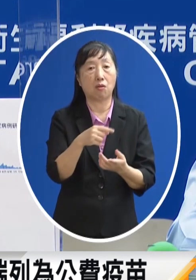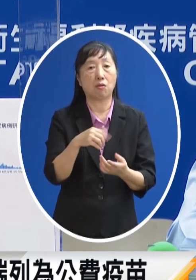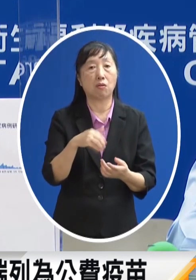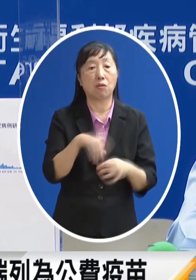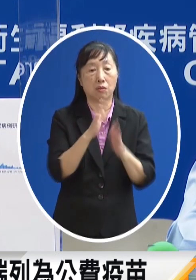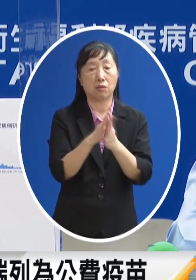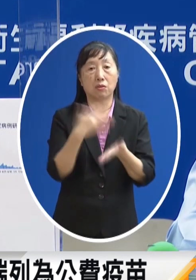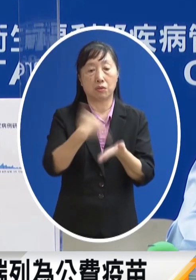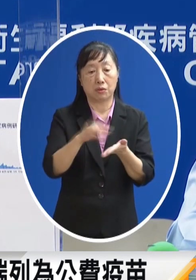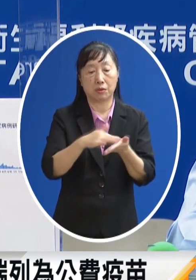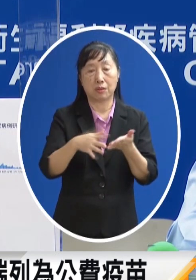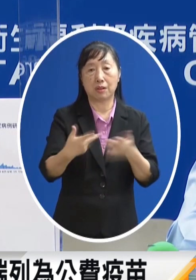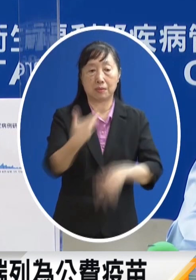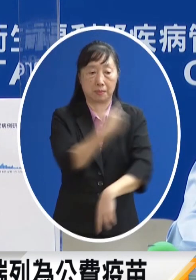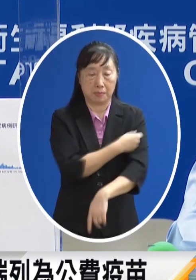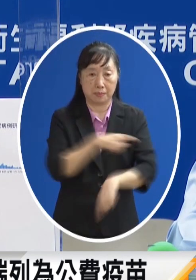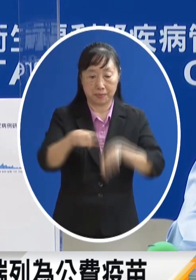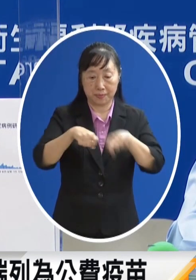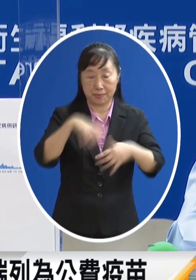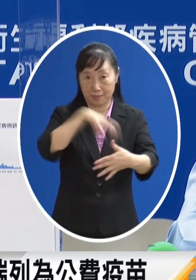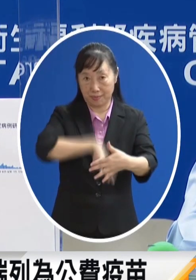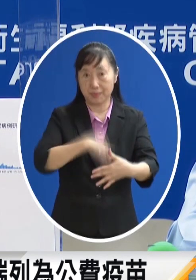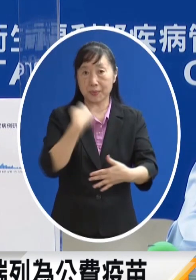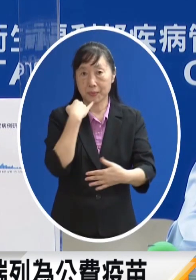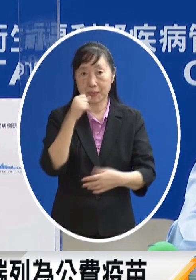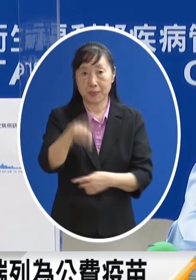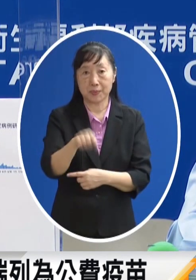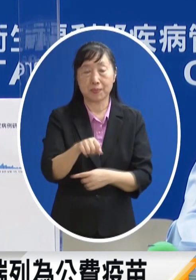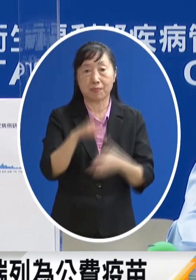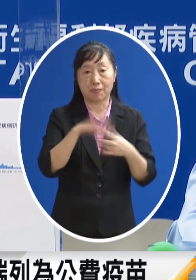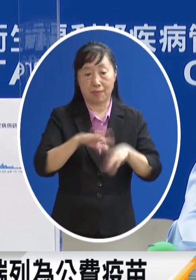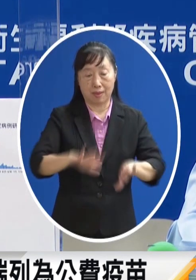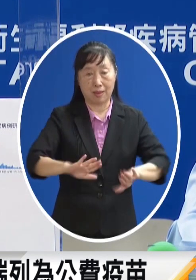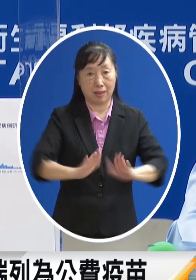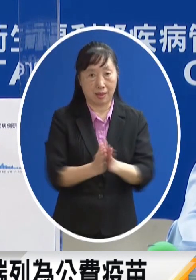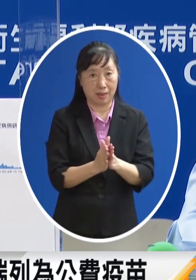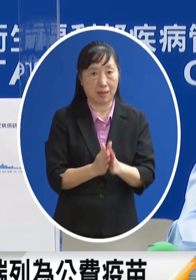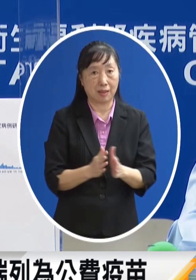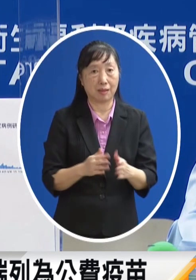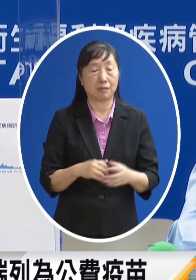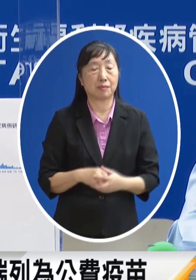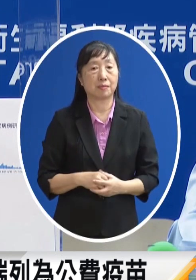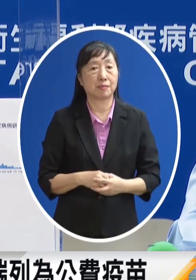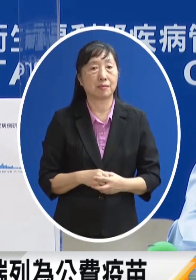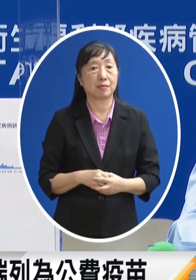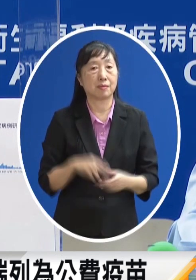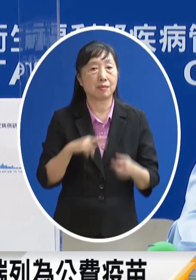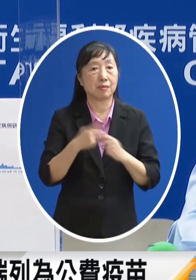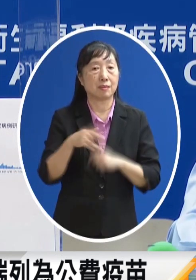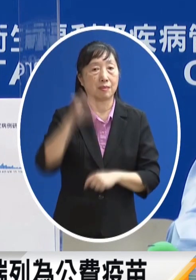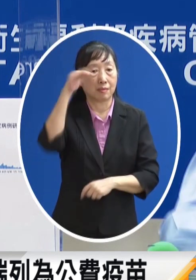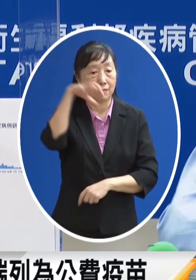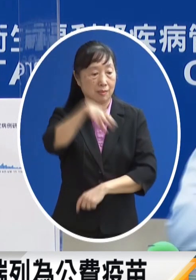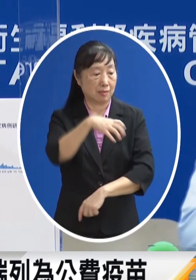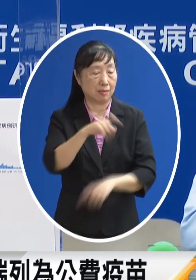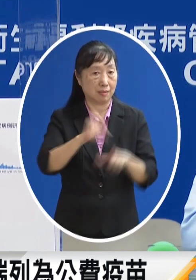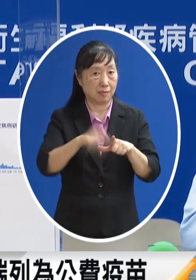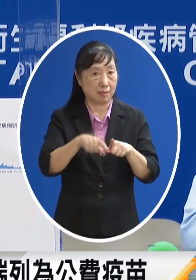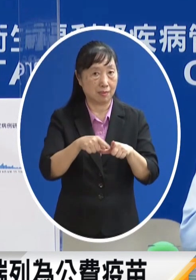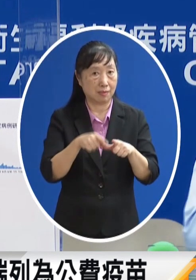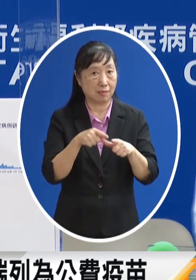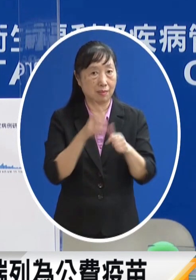的作业计划。那当然，我们接下来要立刻就要开始跟这个像就是高端公司，我们要来